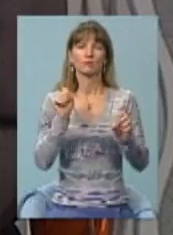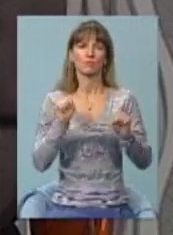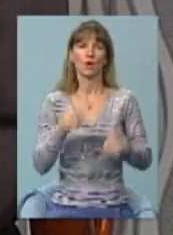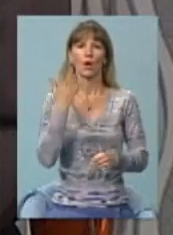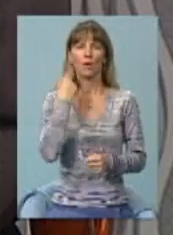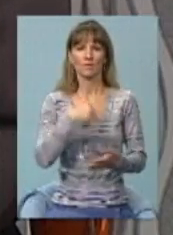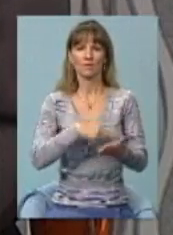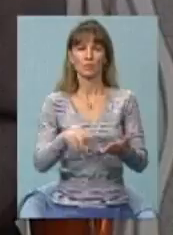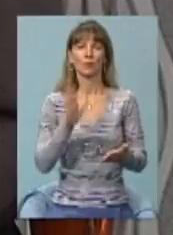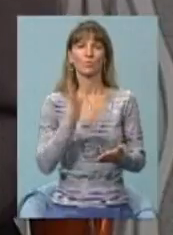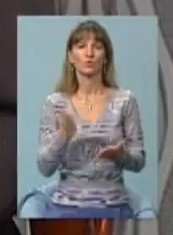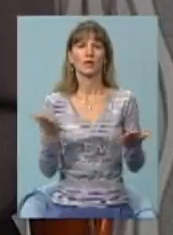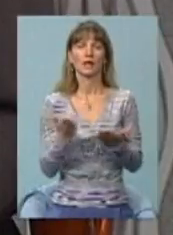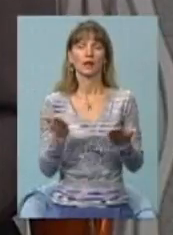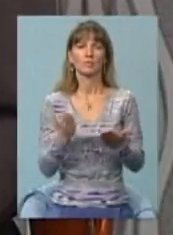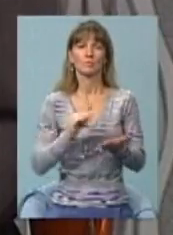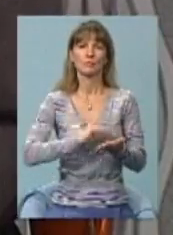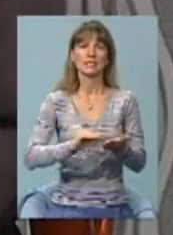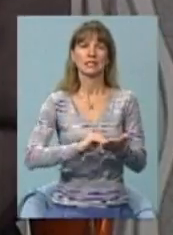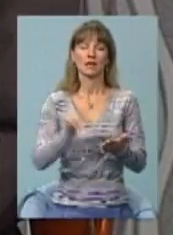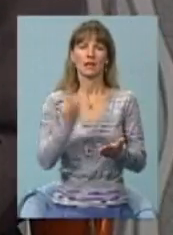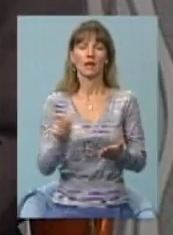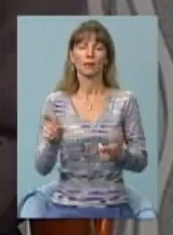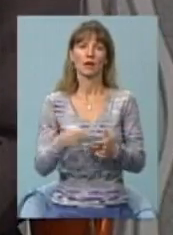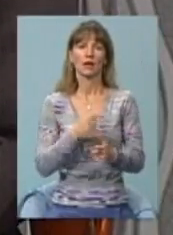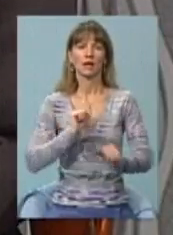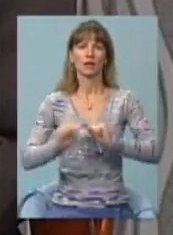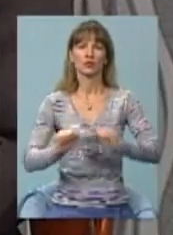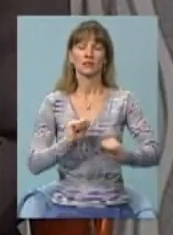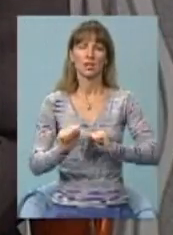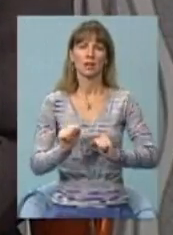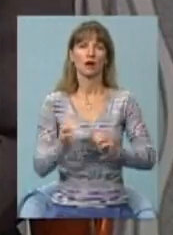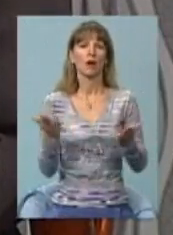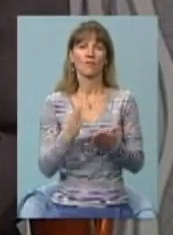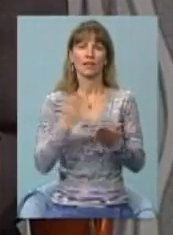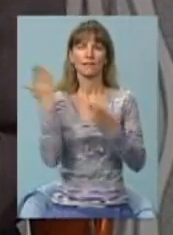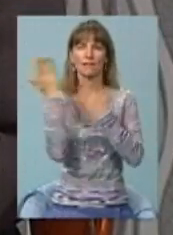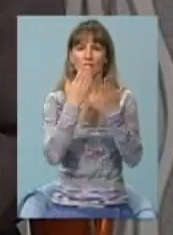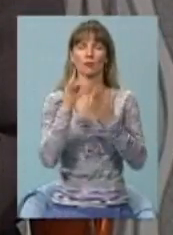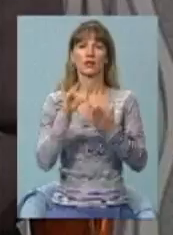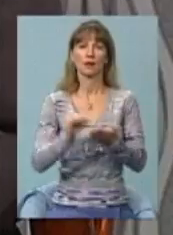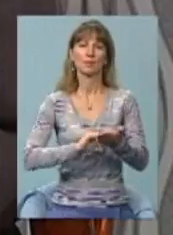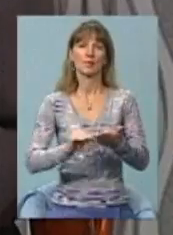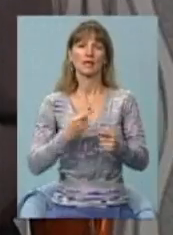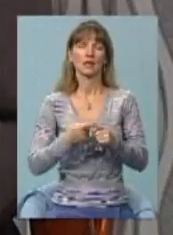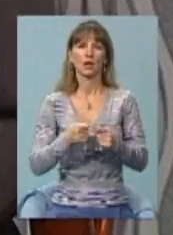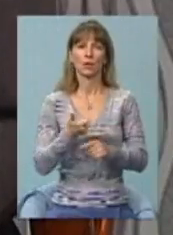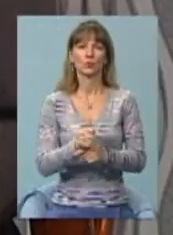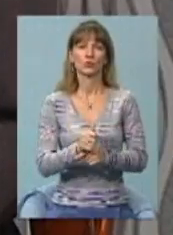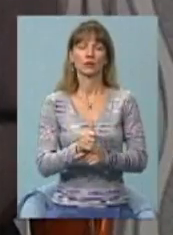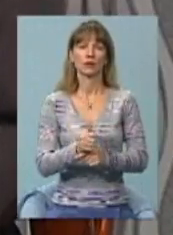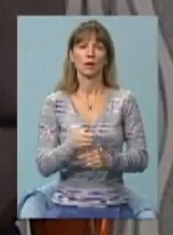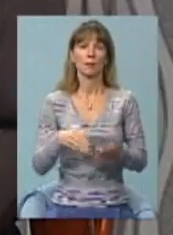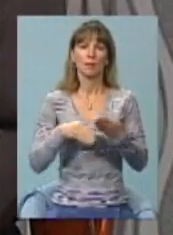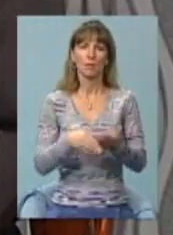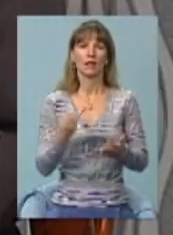коли випишуться, стануть якимись певними там або письменниками, так, або якимись там режисерами якимись там певного фільму. Ну і, власне, писати це дуже такий іноді